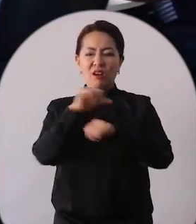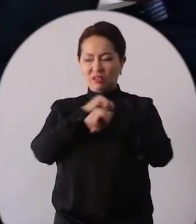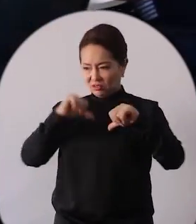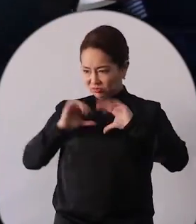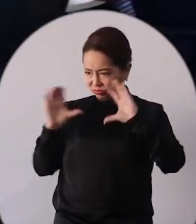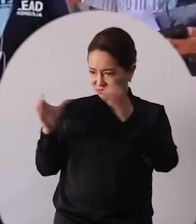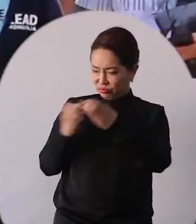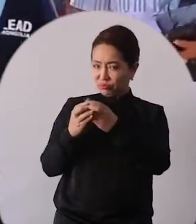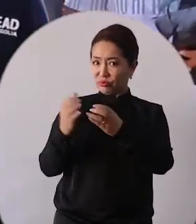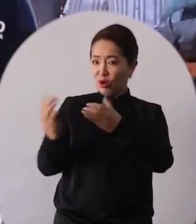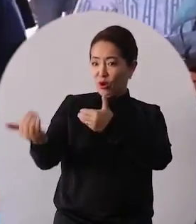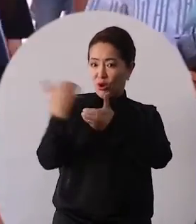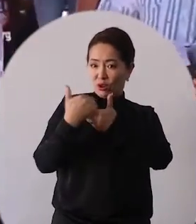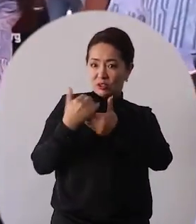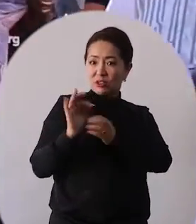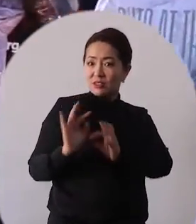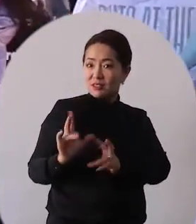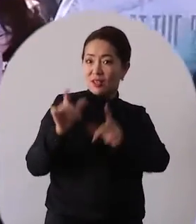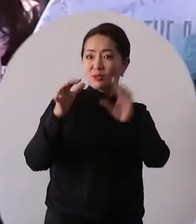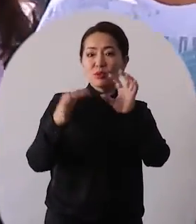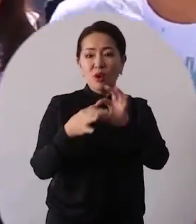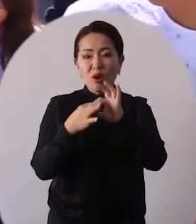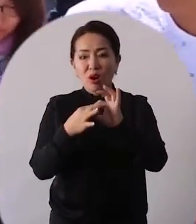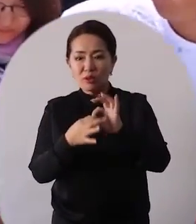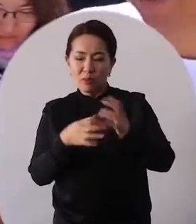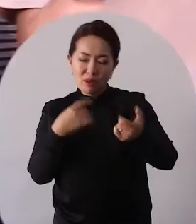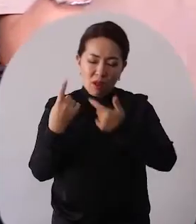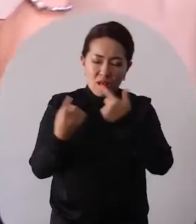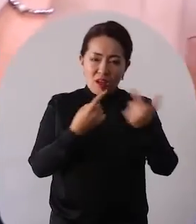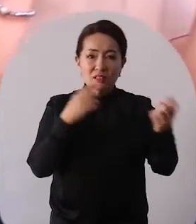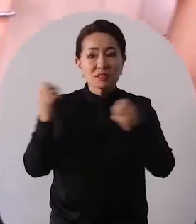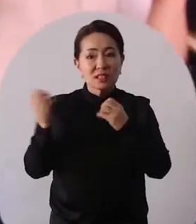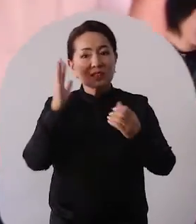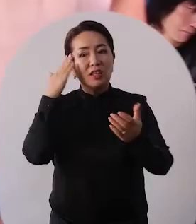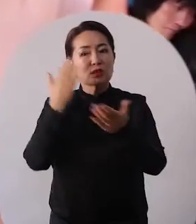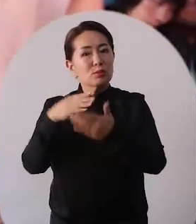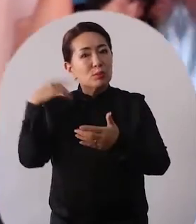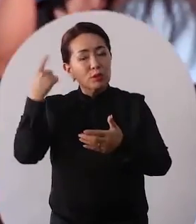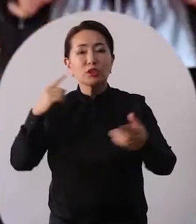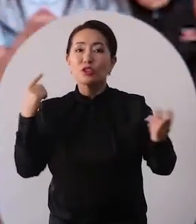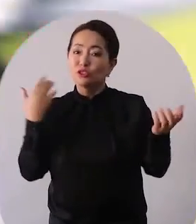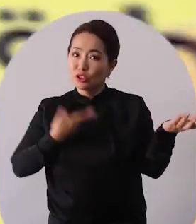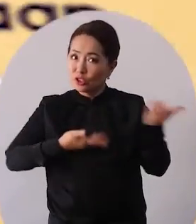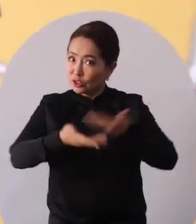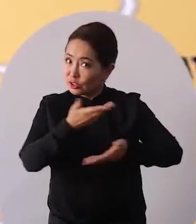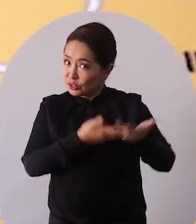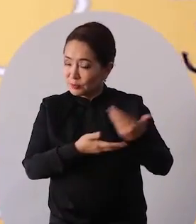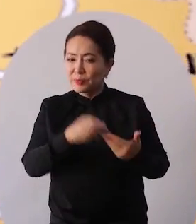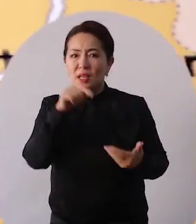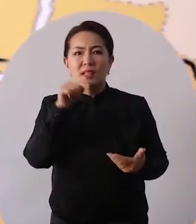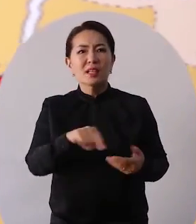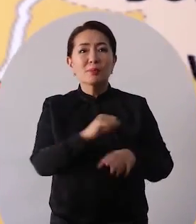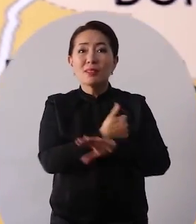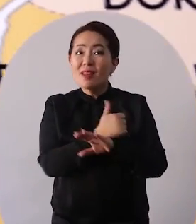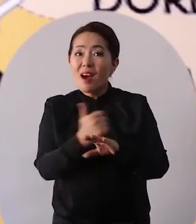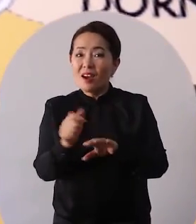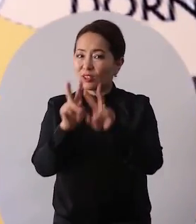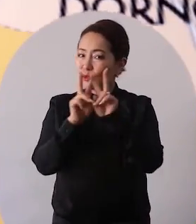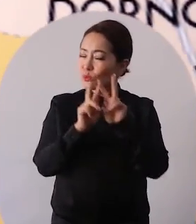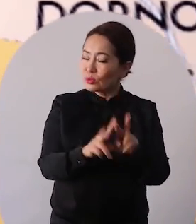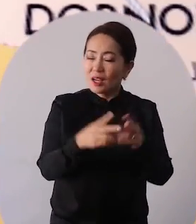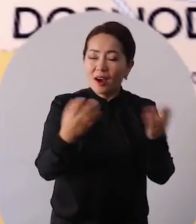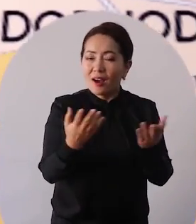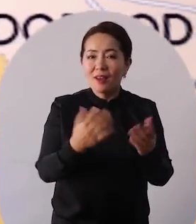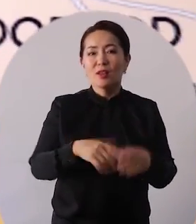иргэдийнхээ оролцоог гэж сайжруулсан талаар бол бид нар уулзсан ярилцаж санал бодлоо солилцсан байгаа. Ингээд бидний аялал үргэлжилж,